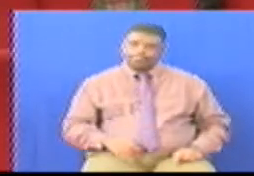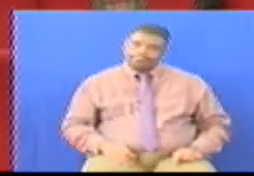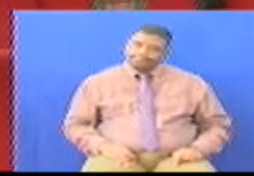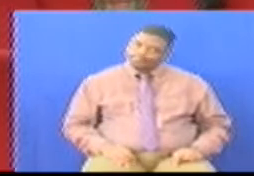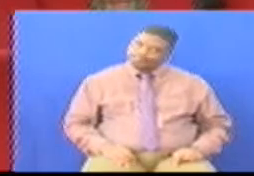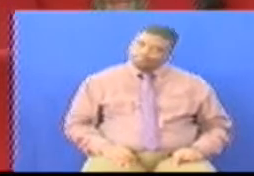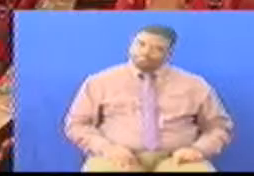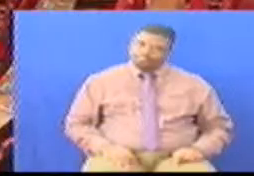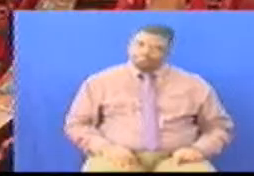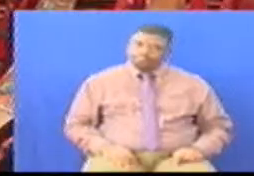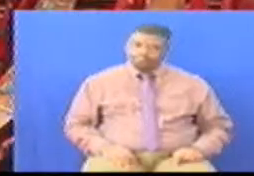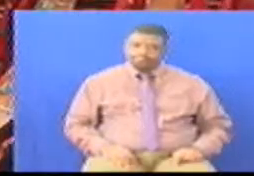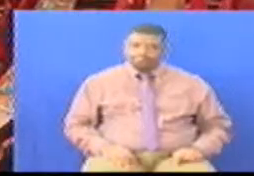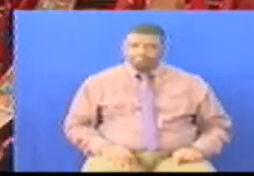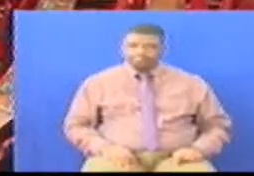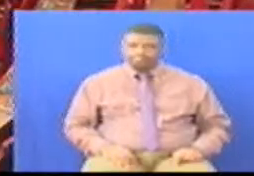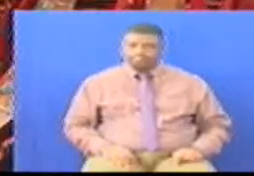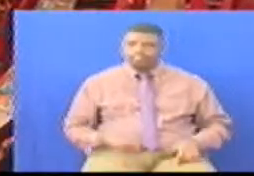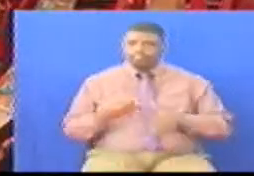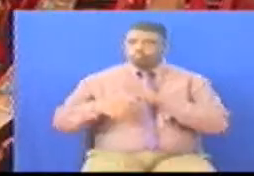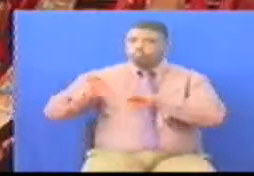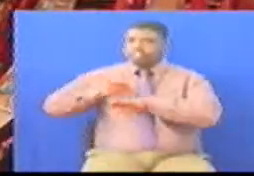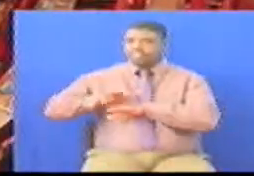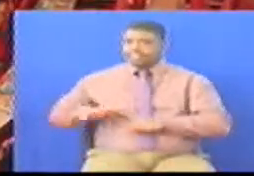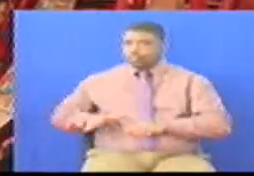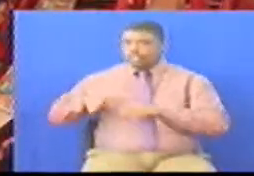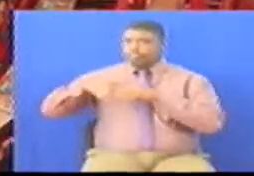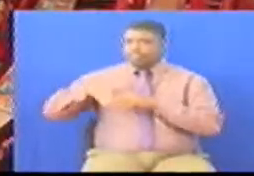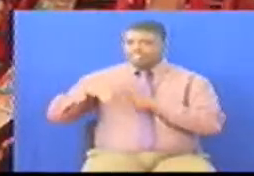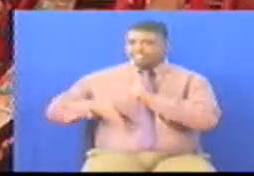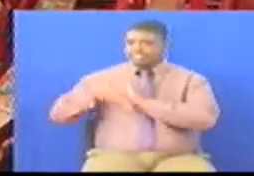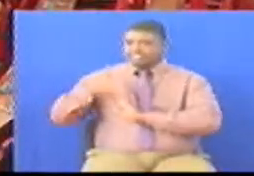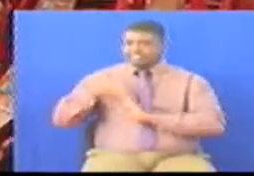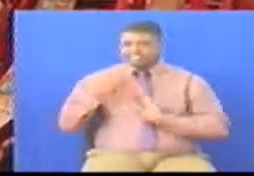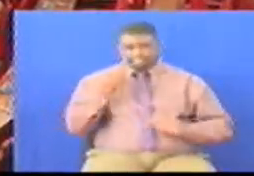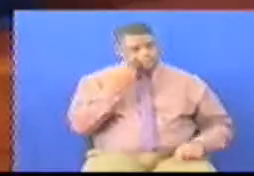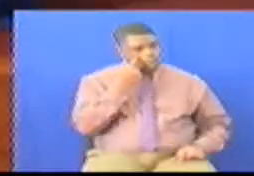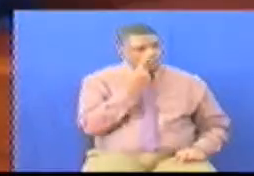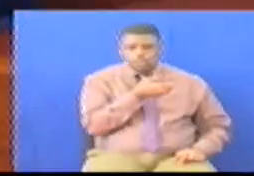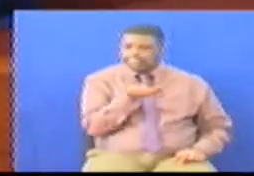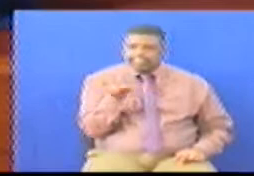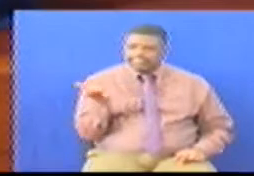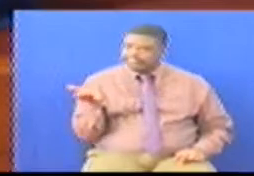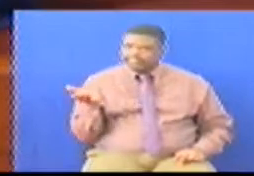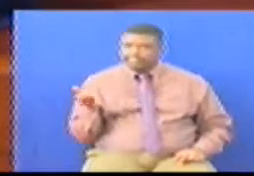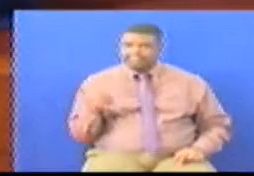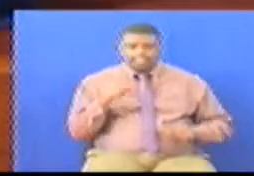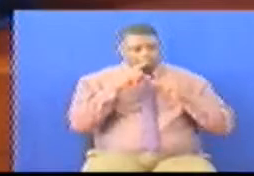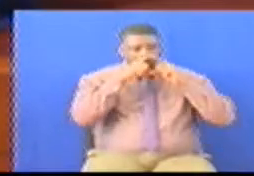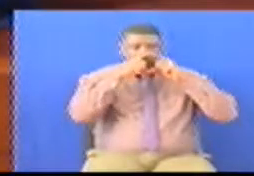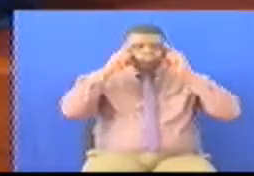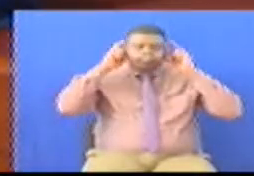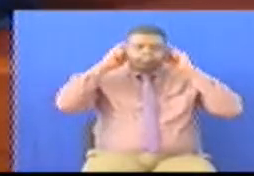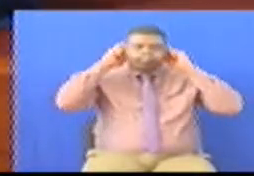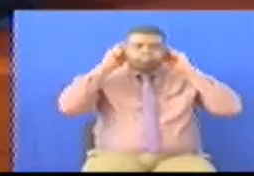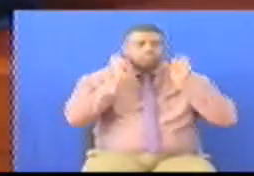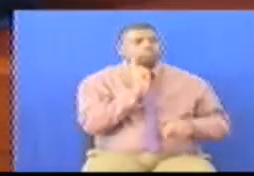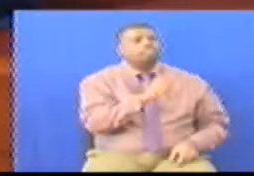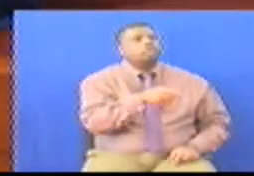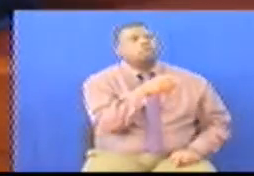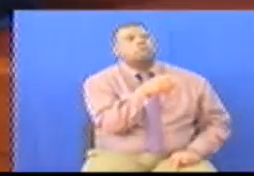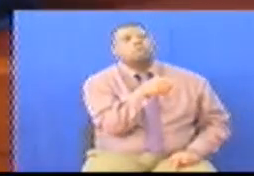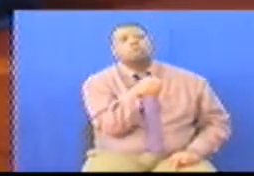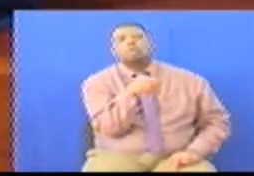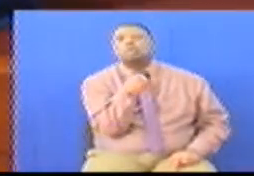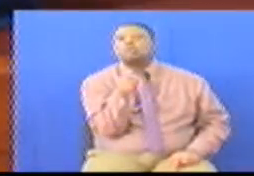Ya ilikuwa mwenyekiti wa kamati atuanzishie, lakini simuoni na hizi barakoa, siji kama yupo mheshimiwa Nagenjwa.